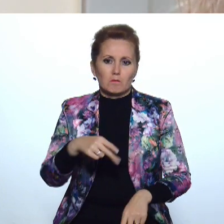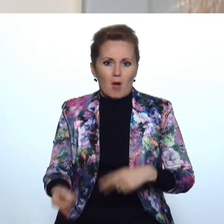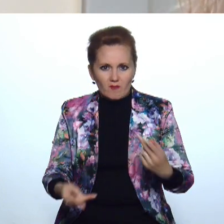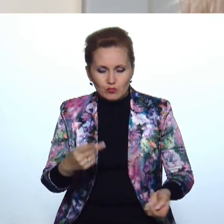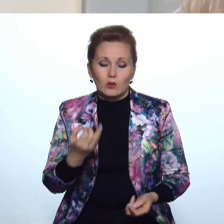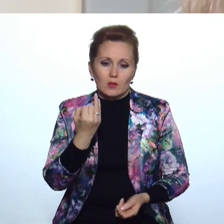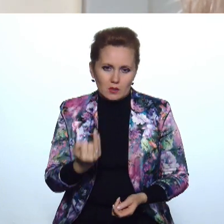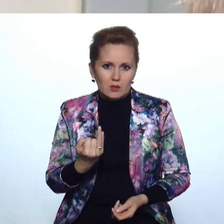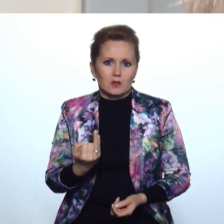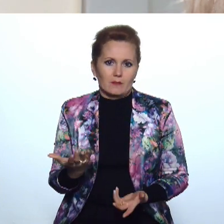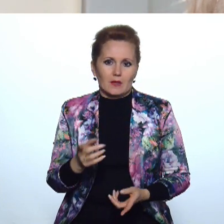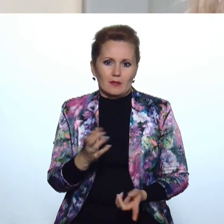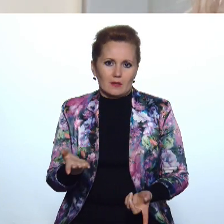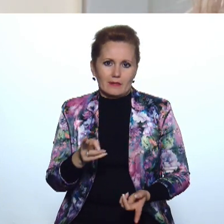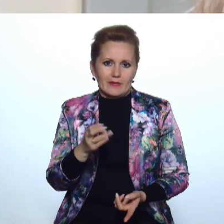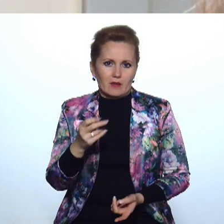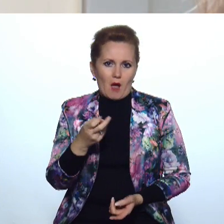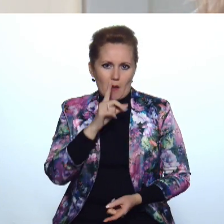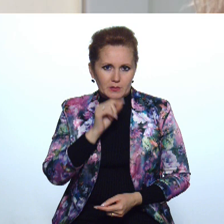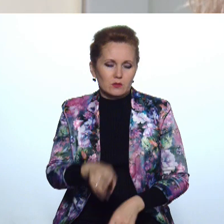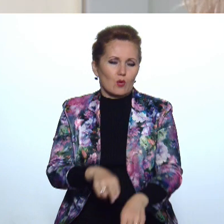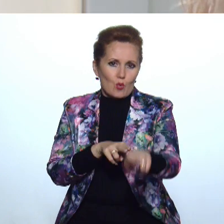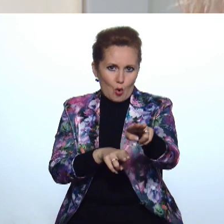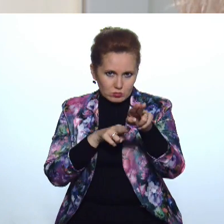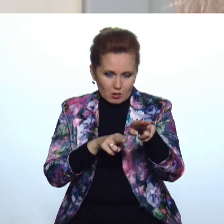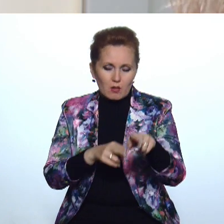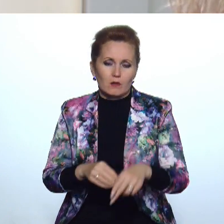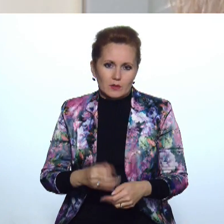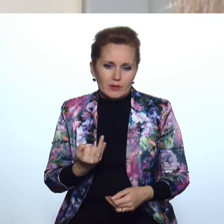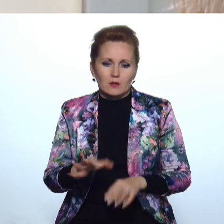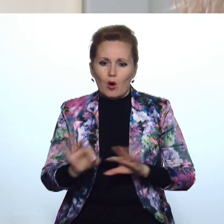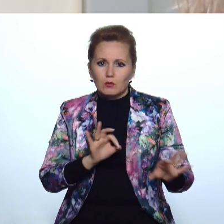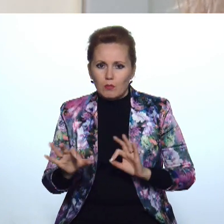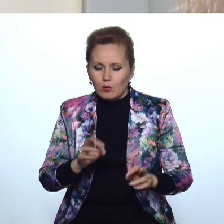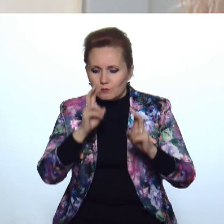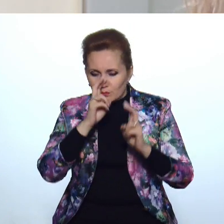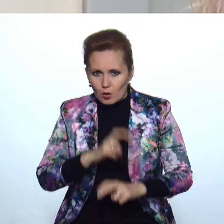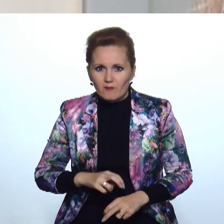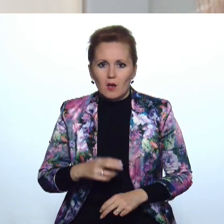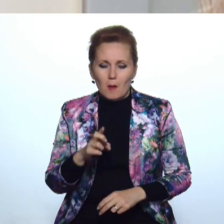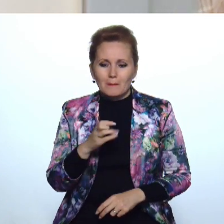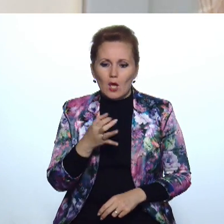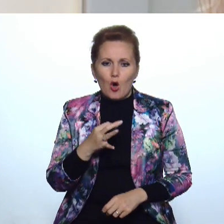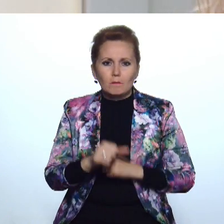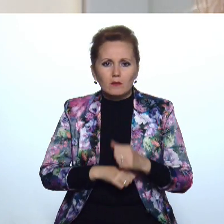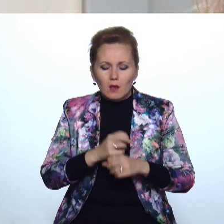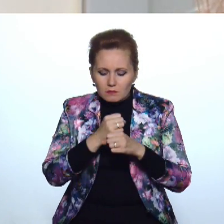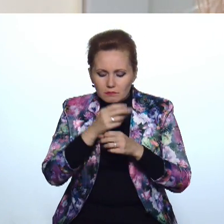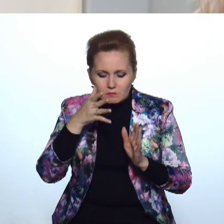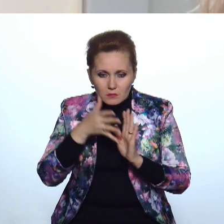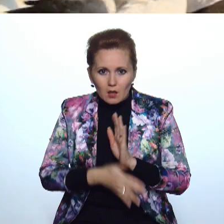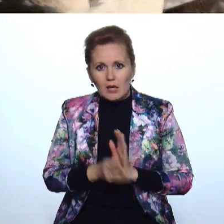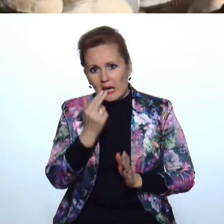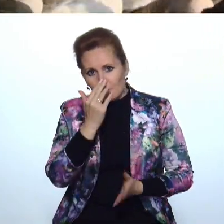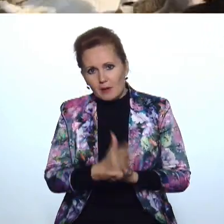и, соответственно, дикой птицы. Производится отстрел и отбор биоматериала для лабораторных исследований на